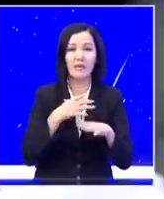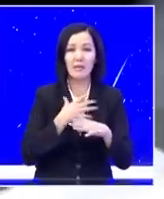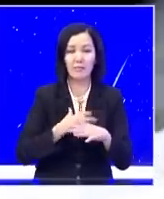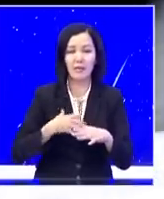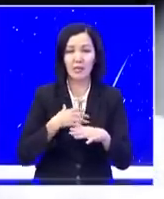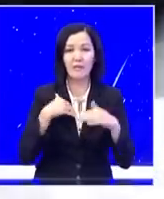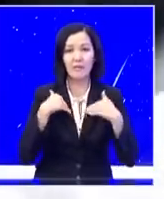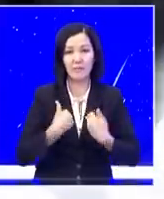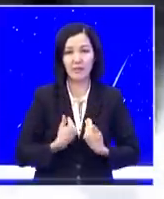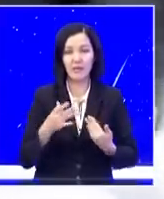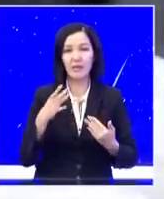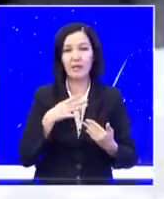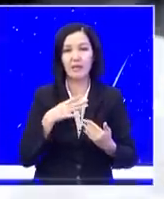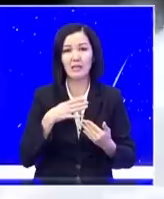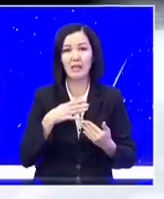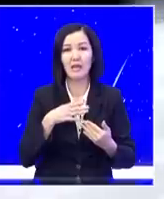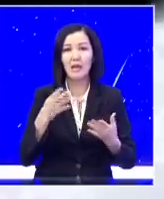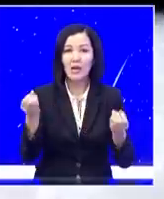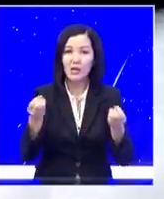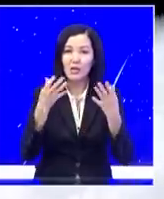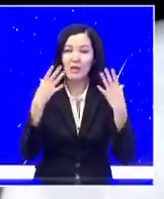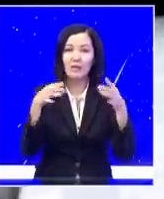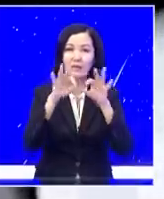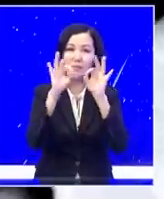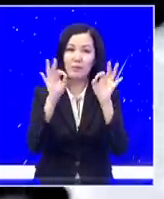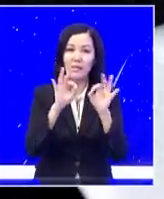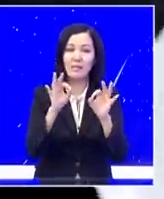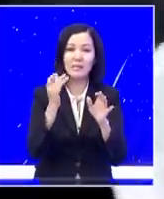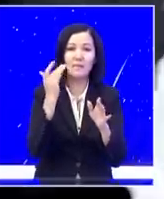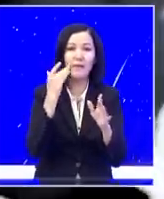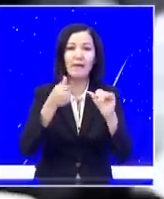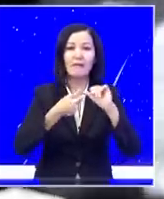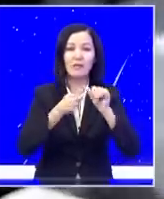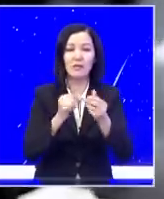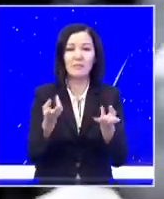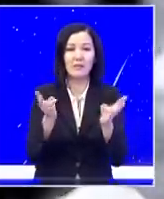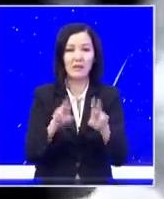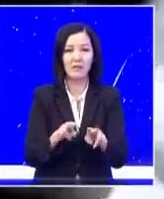Амал нешік, жарқын бейнесі мәңгі жадымызда.